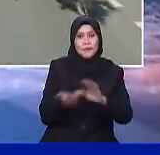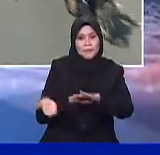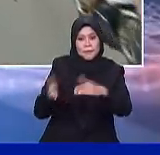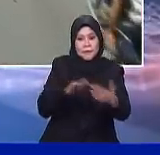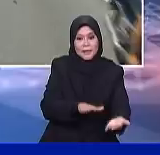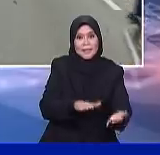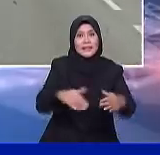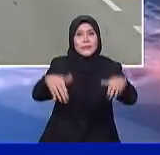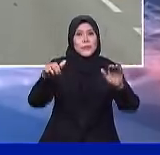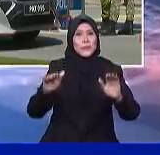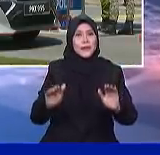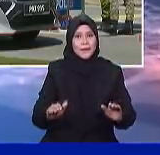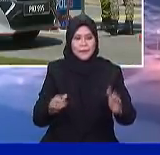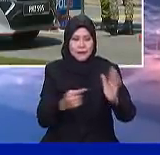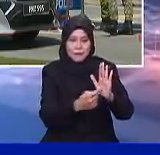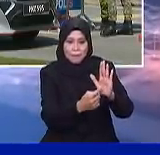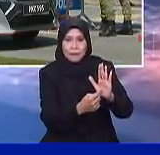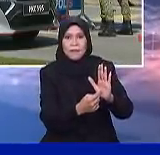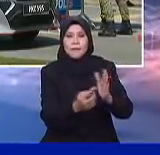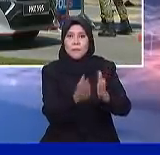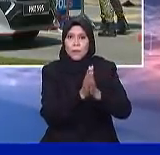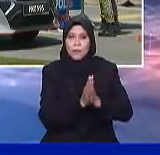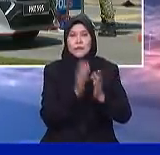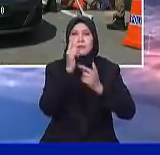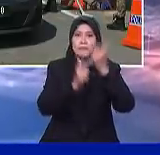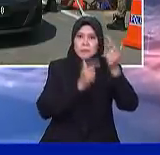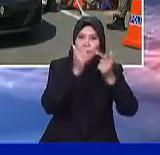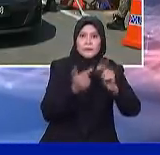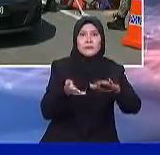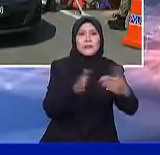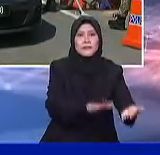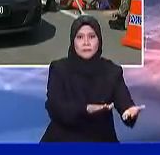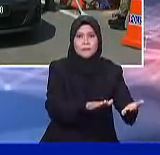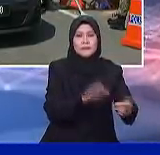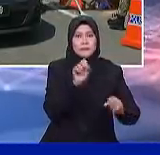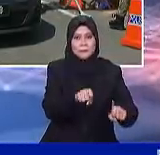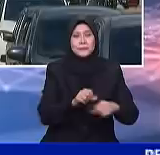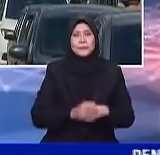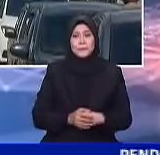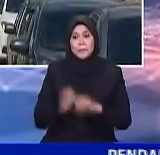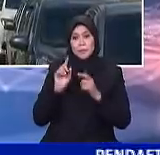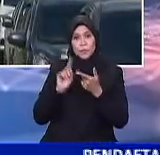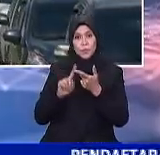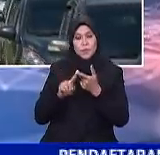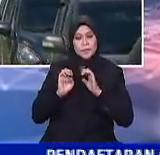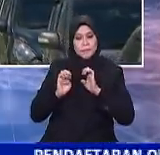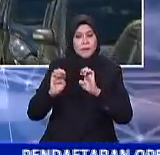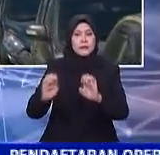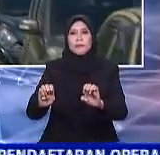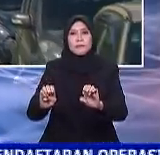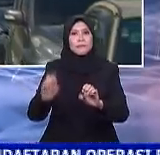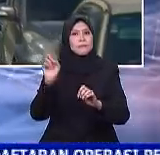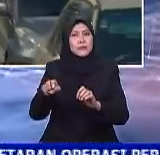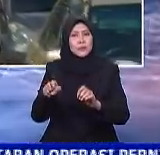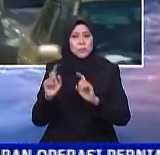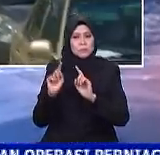pengkebumian, ya, itu untuk permohonan untuk menziarah kematian. Yang kedua ialah kecemasan yang benar-benar memerlukan kehadiran